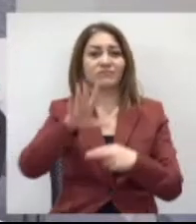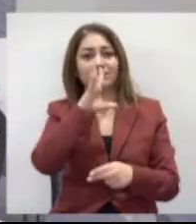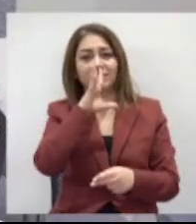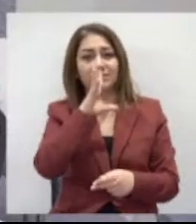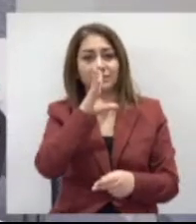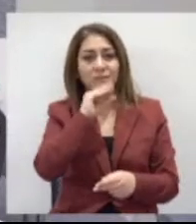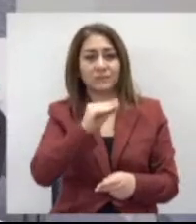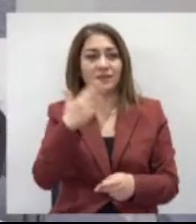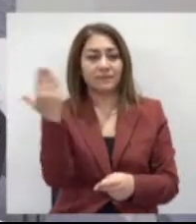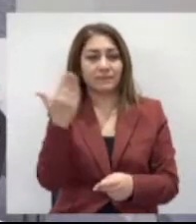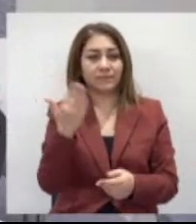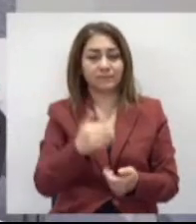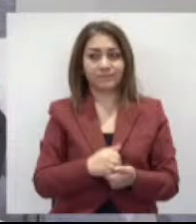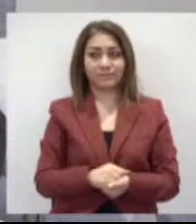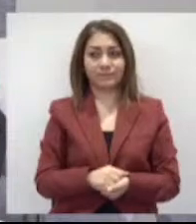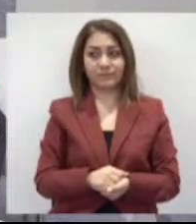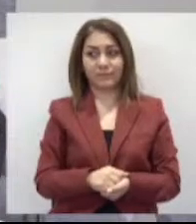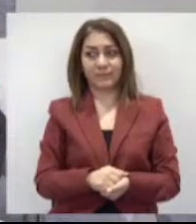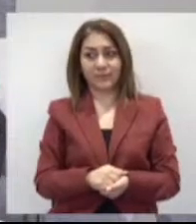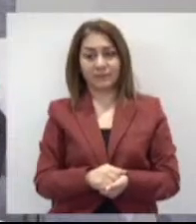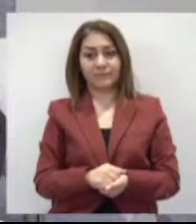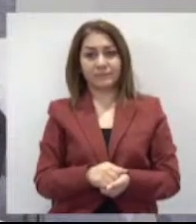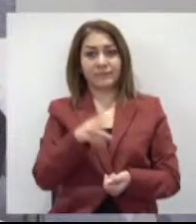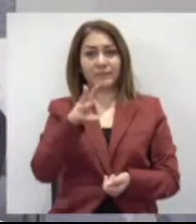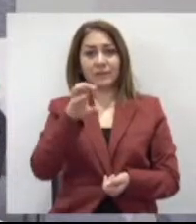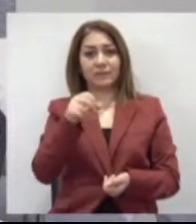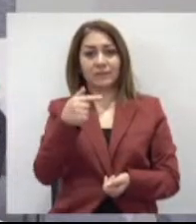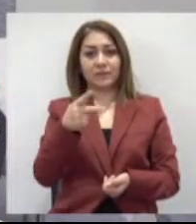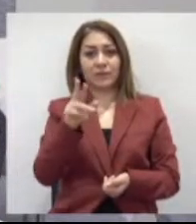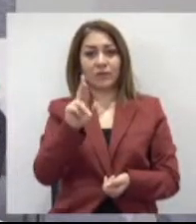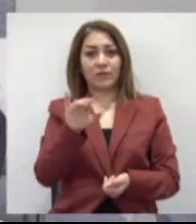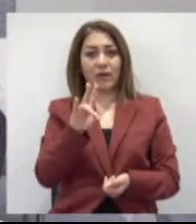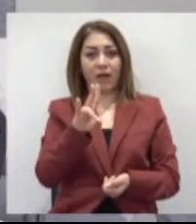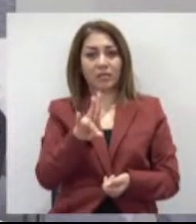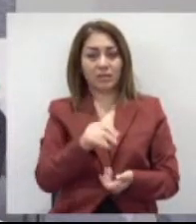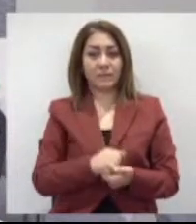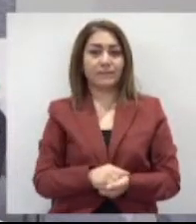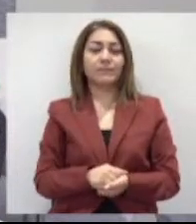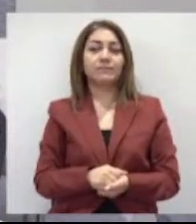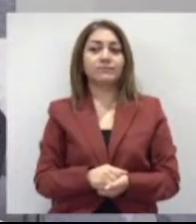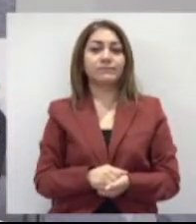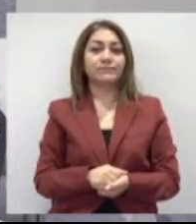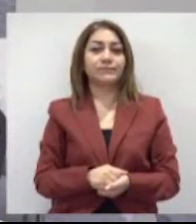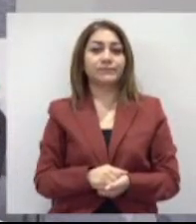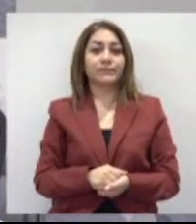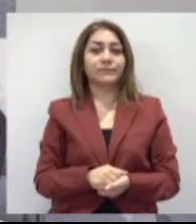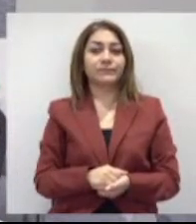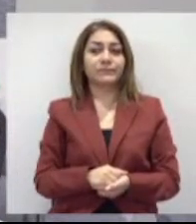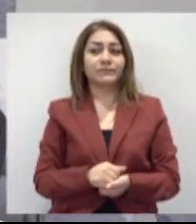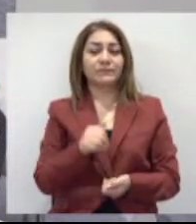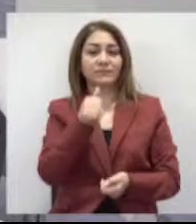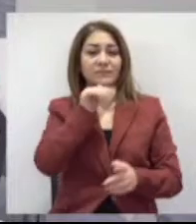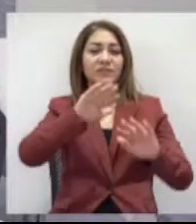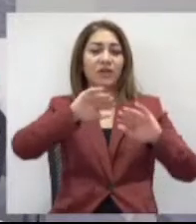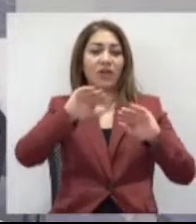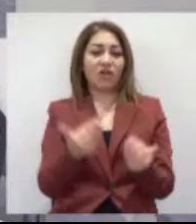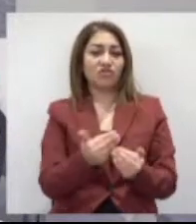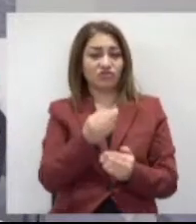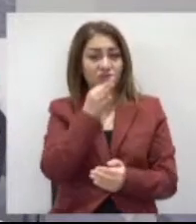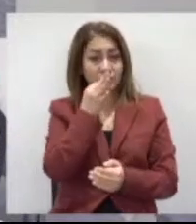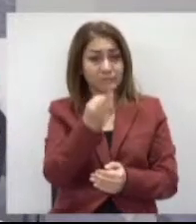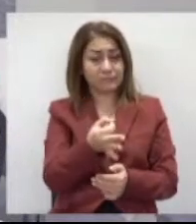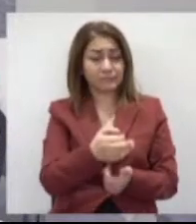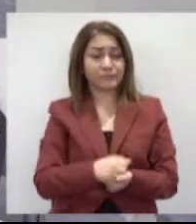արտահայտվել։ Շնորհակալություն։ Պարոն Մելքոնյան։ Շնորհակալություն։ Ես Այո, կաշխատեմ շատ կարճ արտահայտվել։